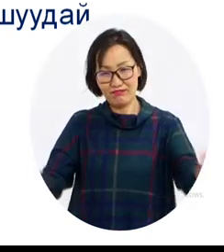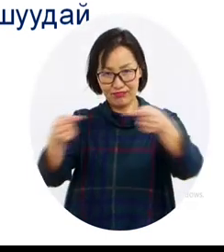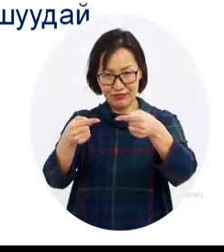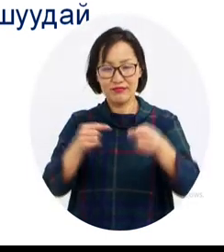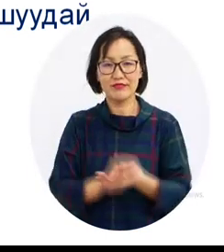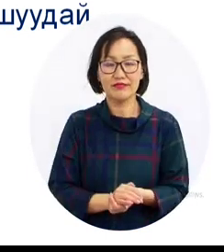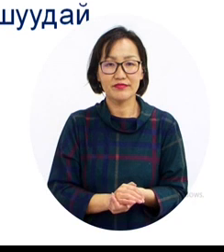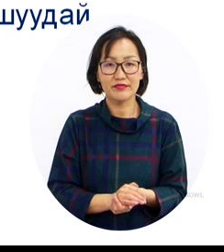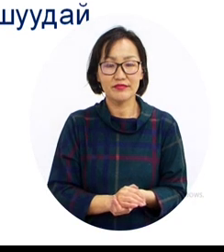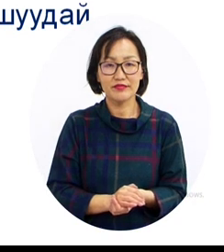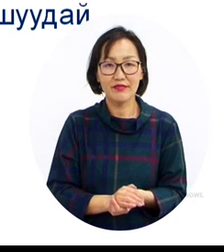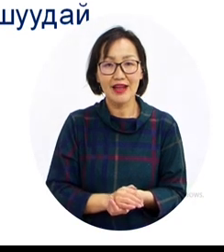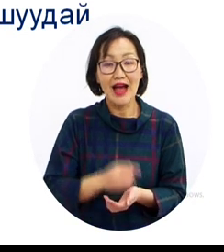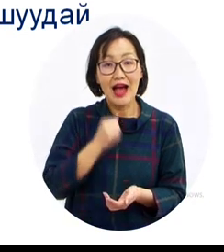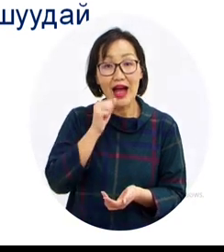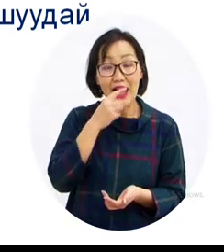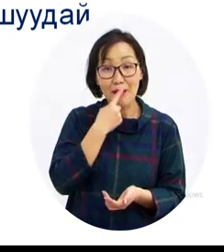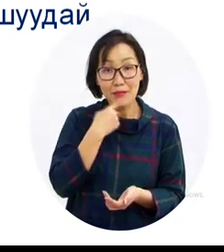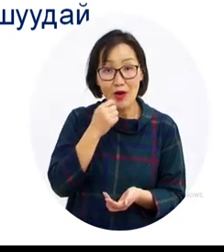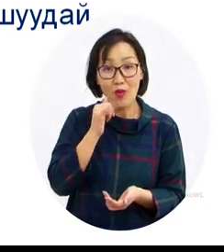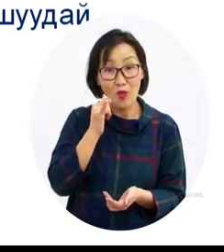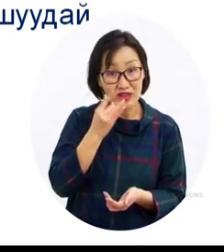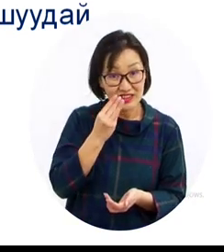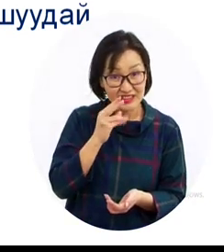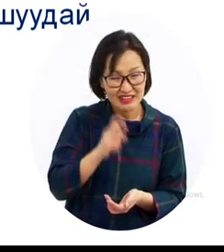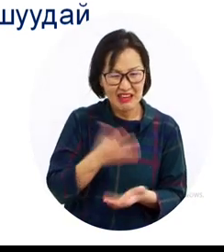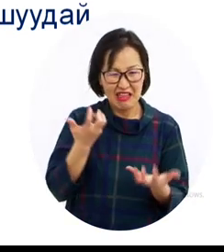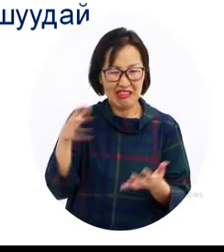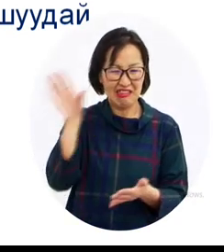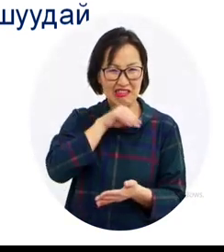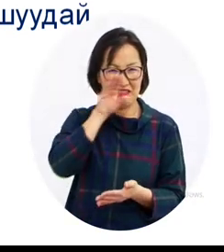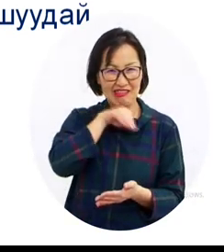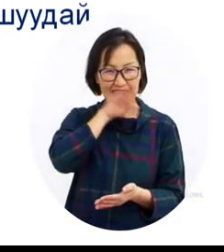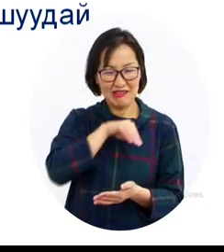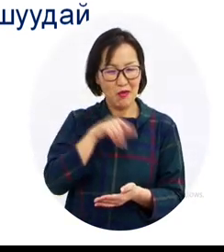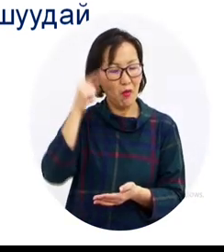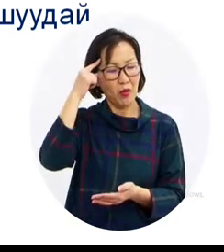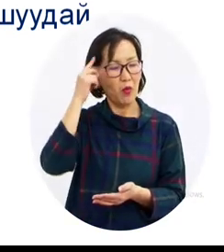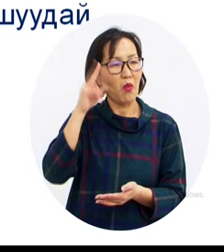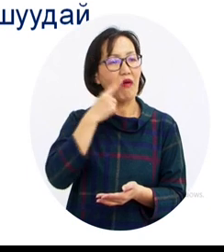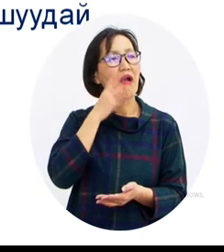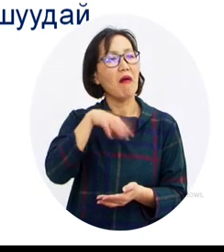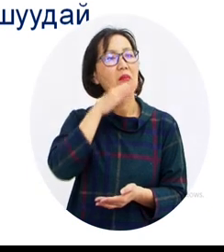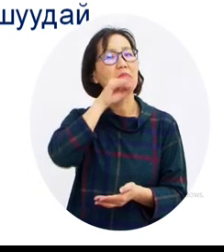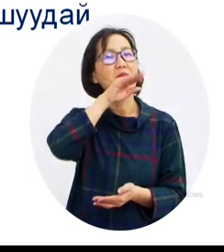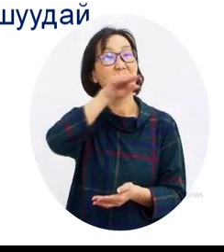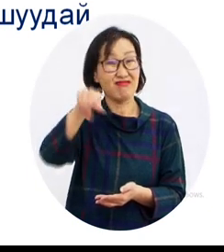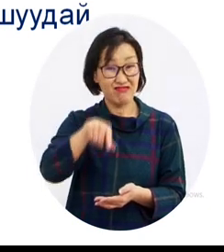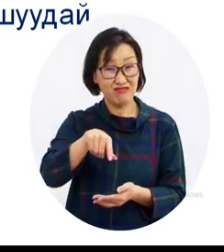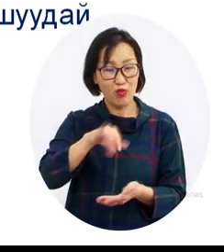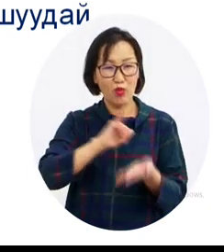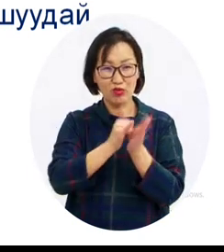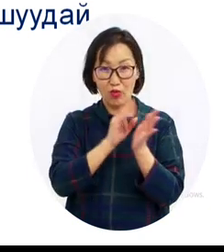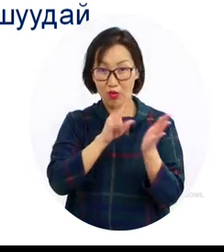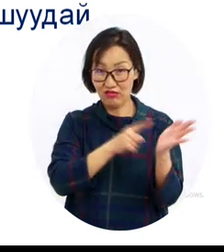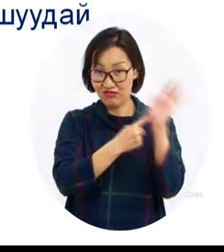За үүний дараа амаа ургах шахах гэсэн утгатай үг байна. Их олон юм ярьдаг тий. Бодлогоогоор маш их юм ярьдаг